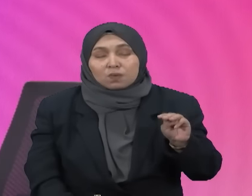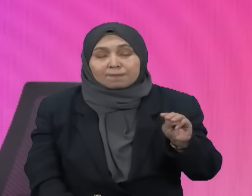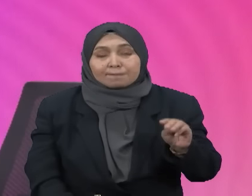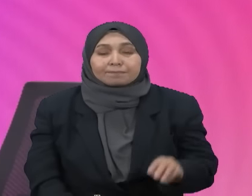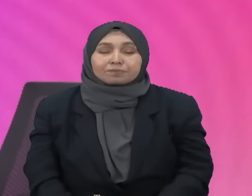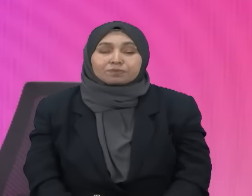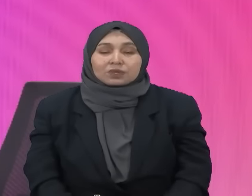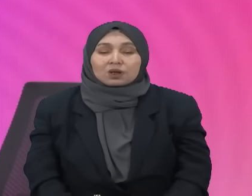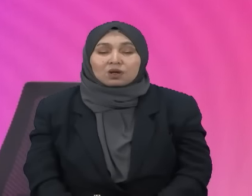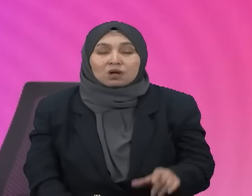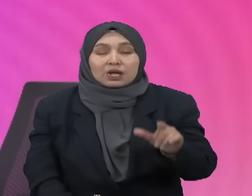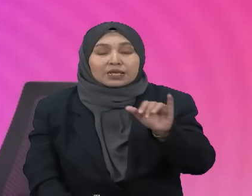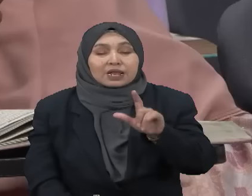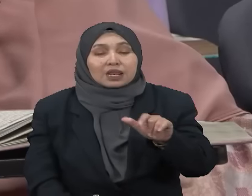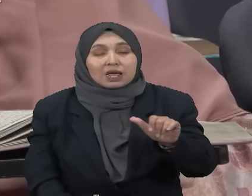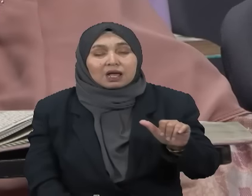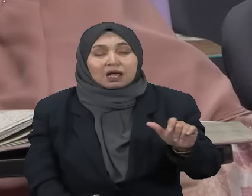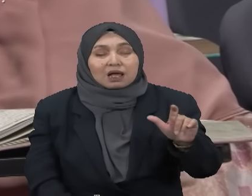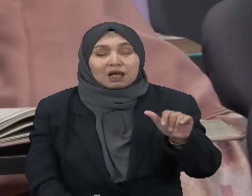قريتكم